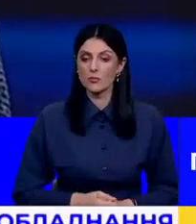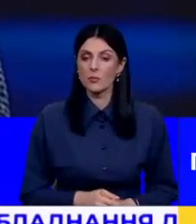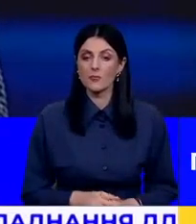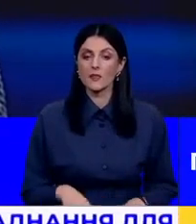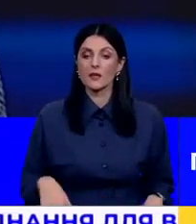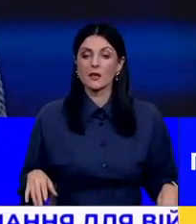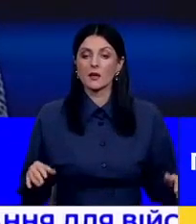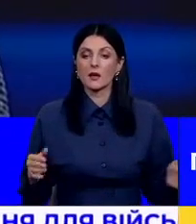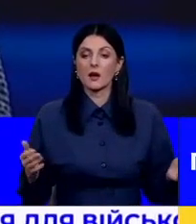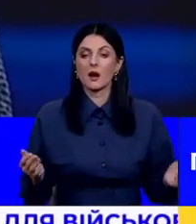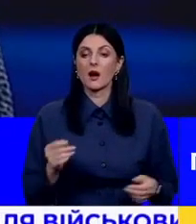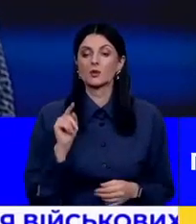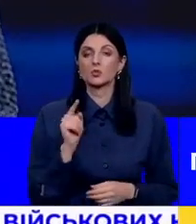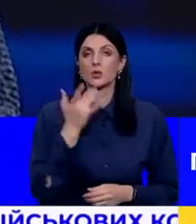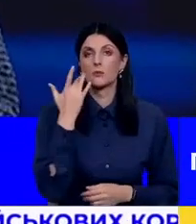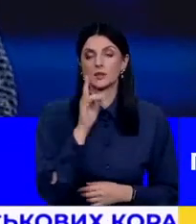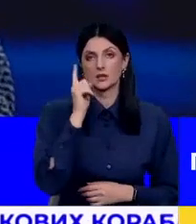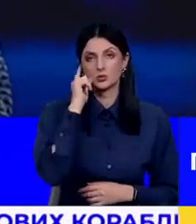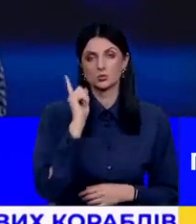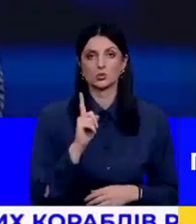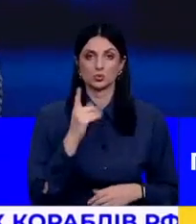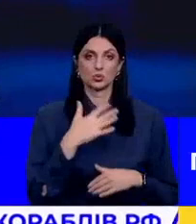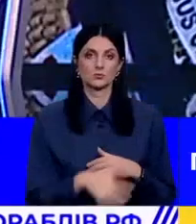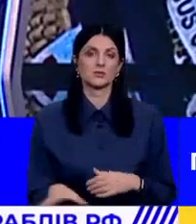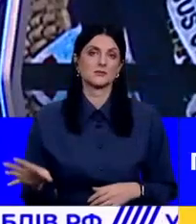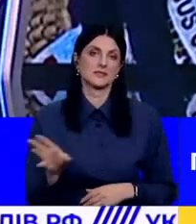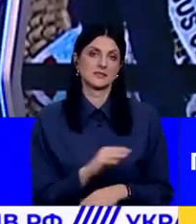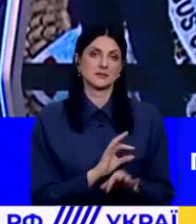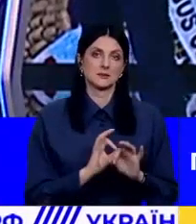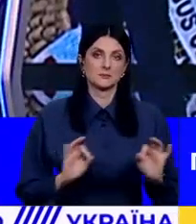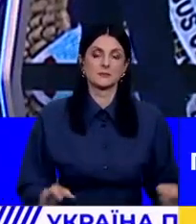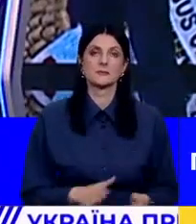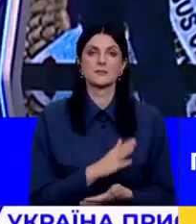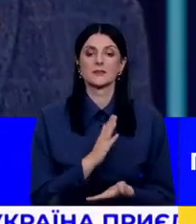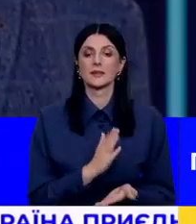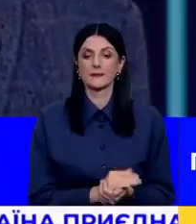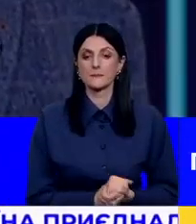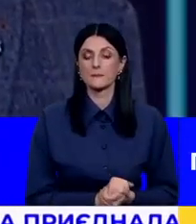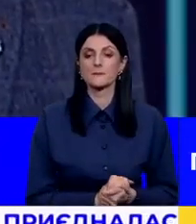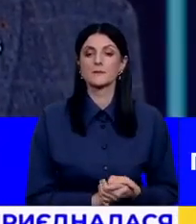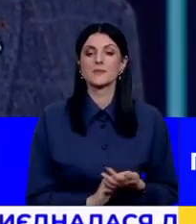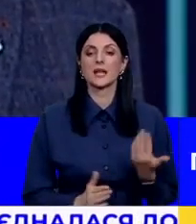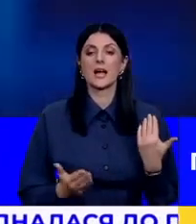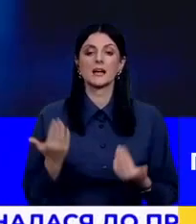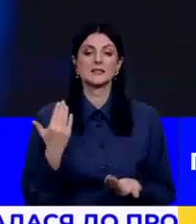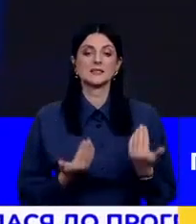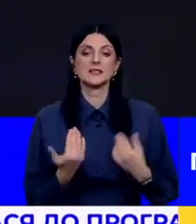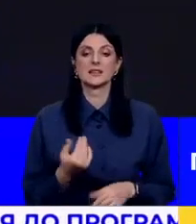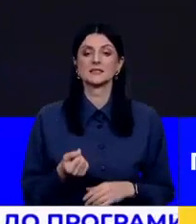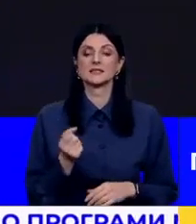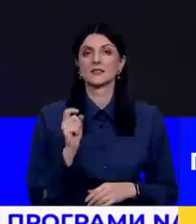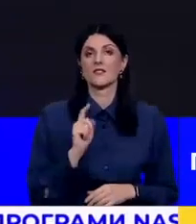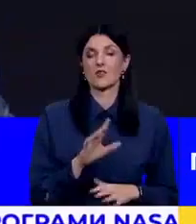президента, він сам відкриває. Тобто тут американці, я думаю, зрозуміють все прекрасно. Є Зеленський, є генеральний прокурор. Если бы он тогда, в момент